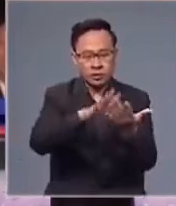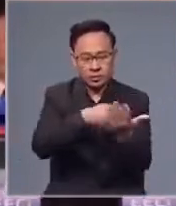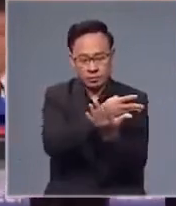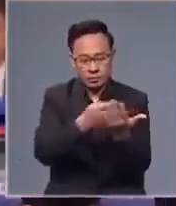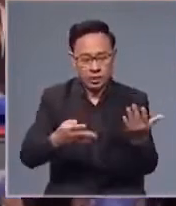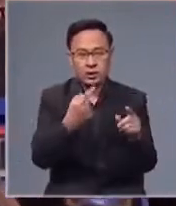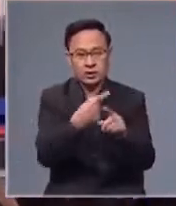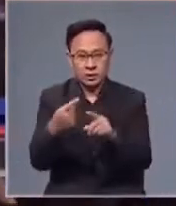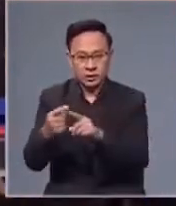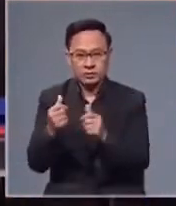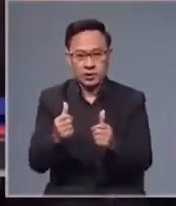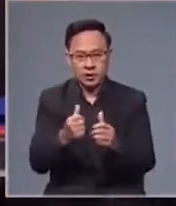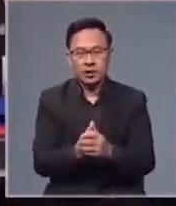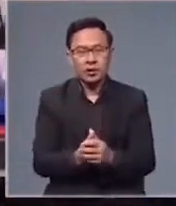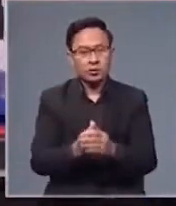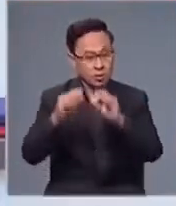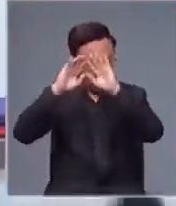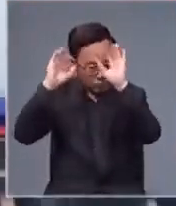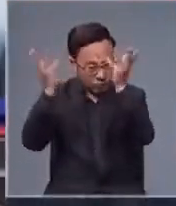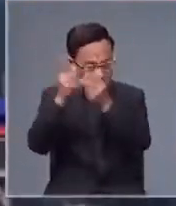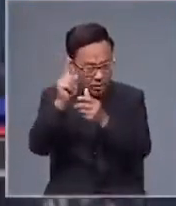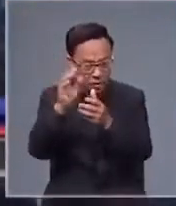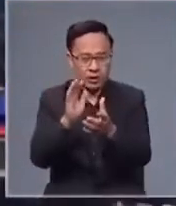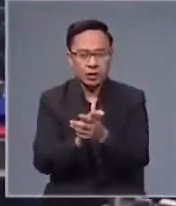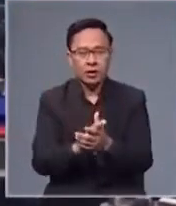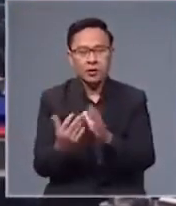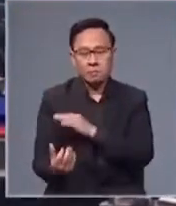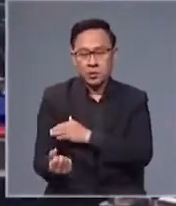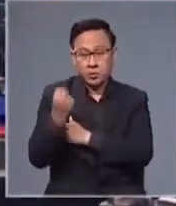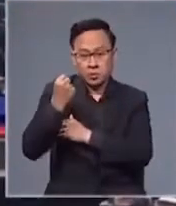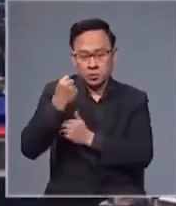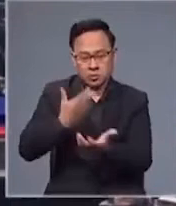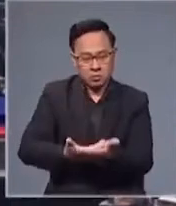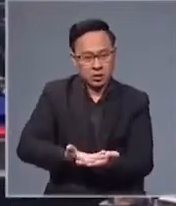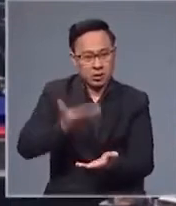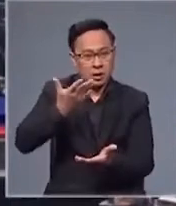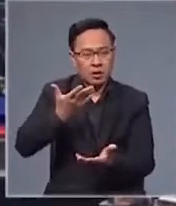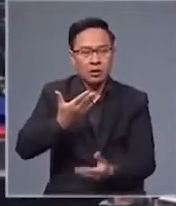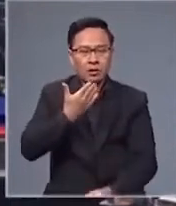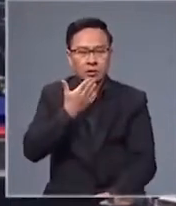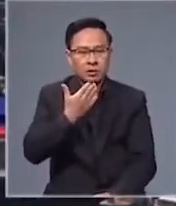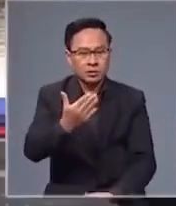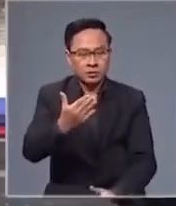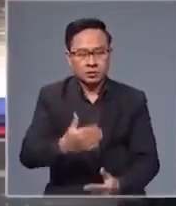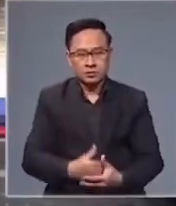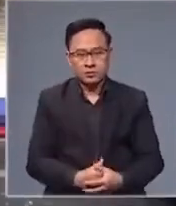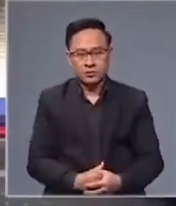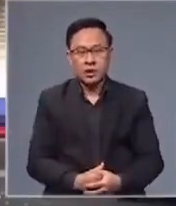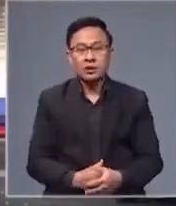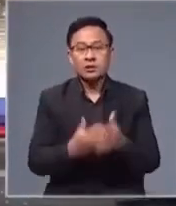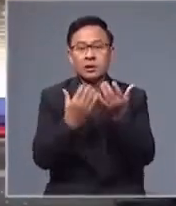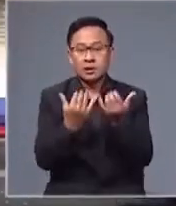ไว้ภายใต้วิสัยทัศน์ที่ว่ามั่นคงมั่งคั่งยั่งยืนซึ่งขณะ